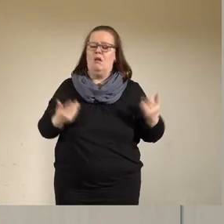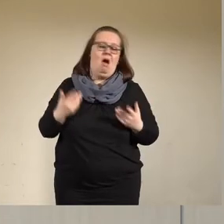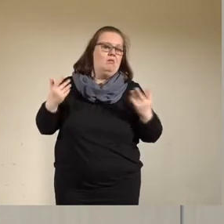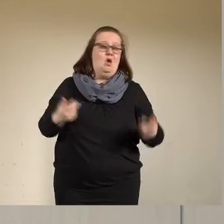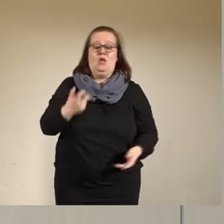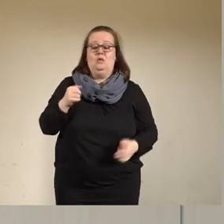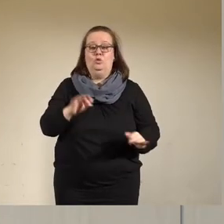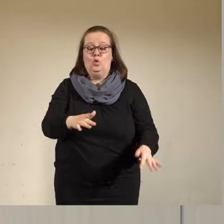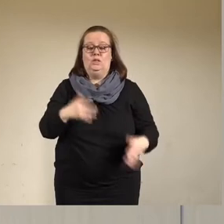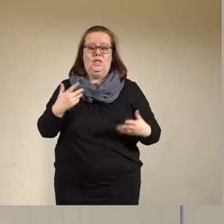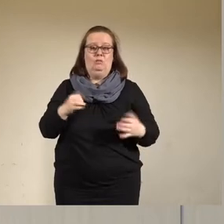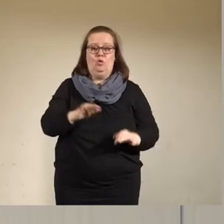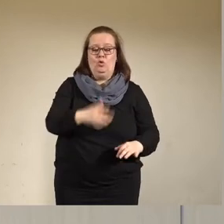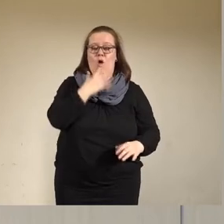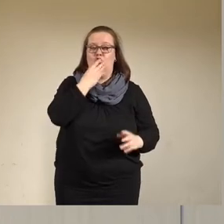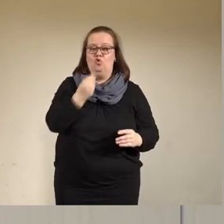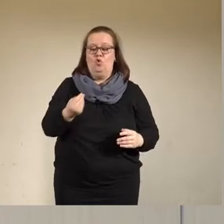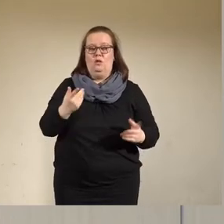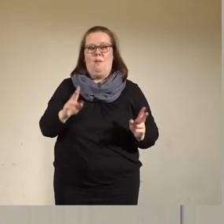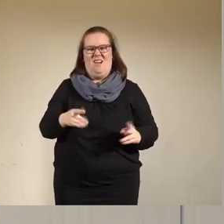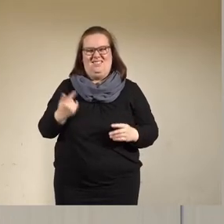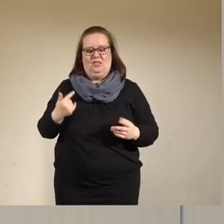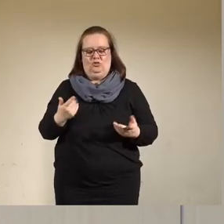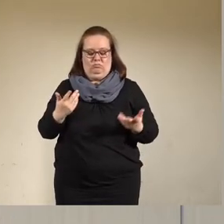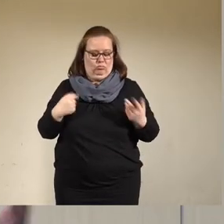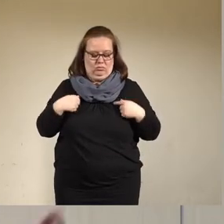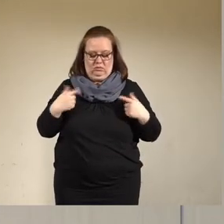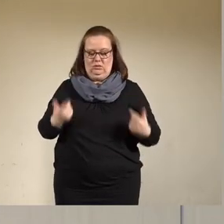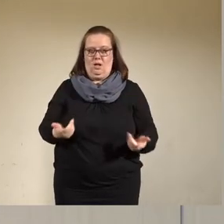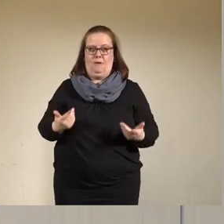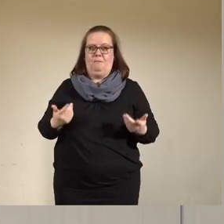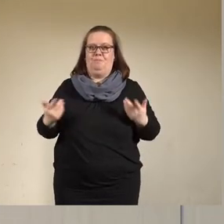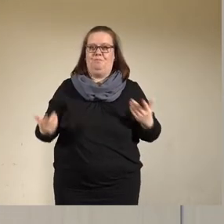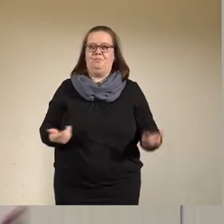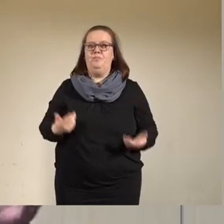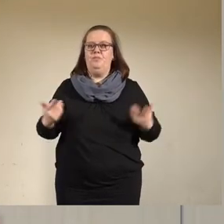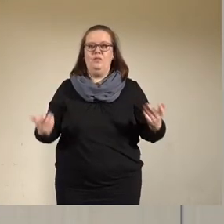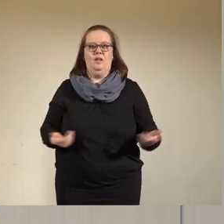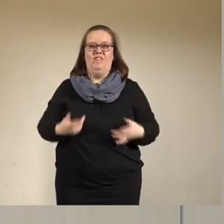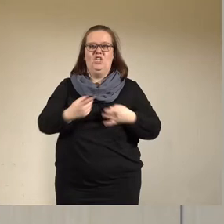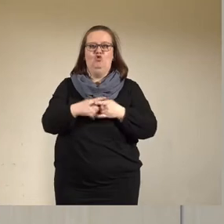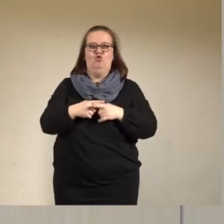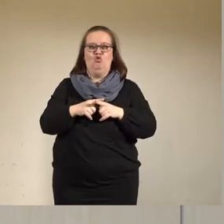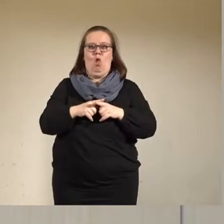ja 30 Millionen oder 10 Millionen auch schön. Es ist nicht, weil dass ich jetzt hier irgendwie